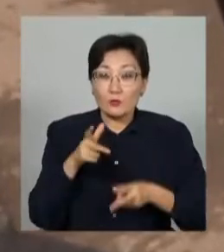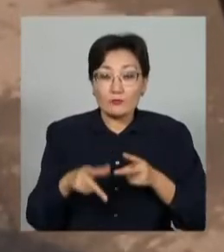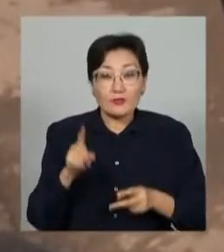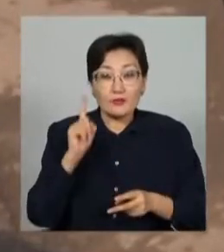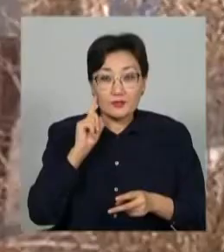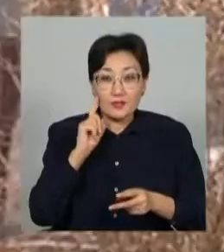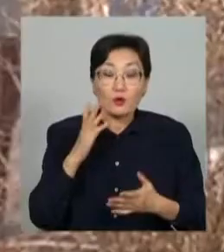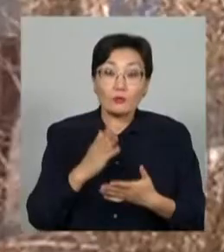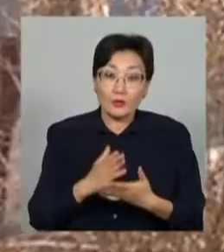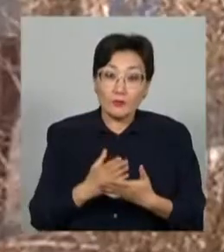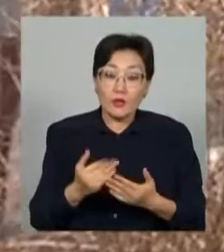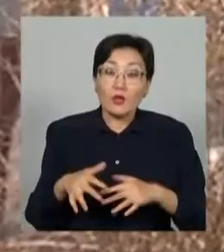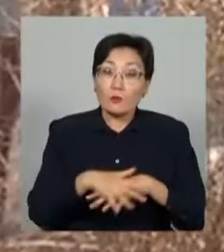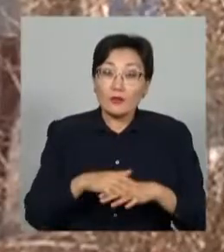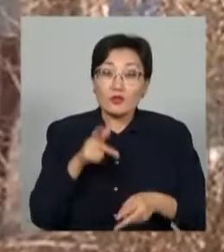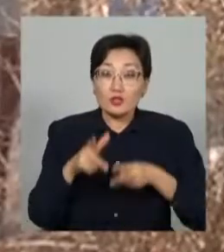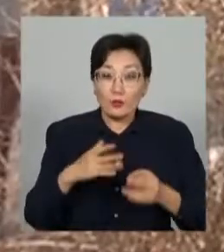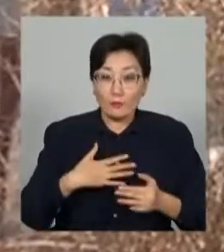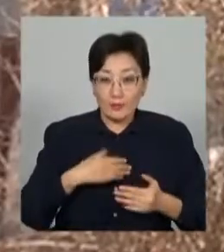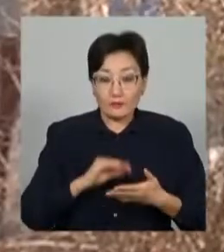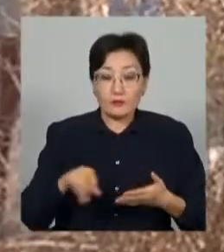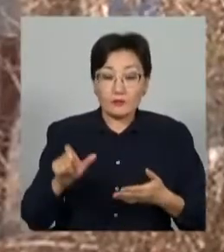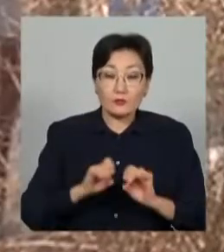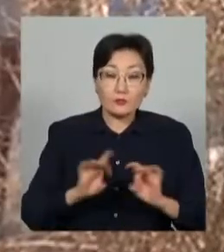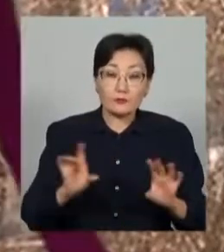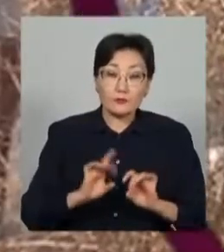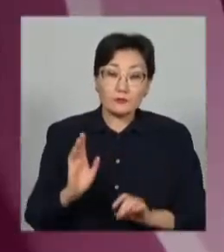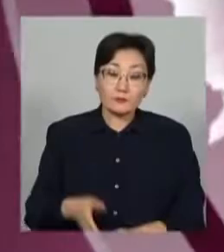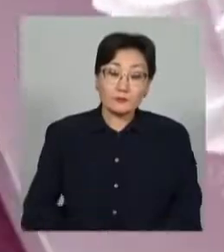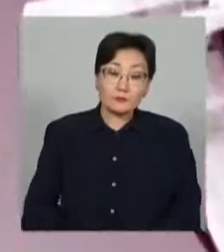құлақ бар ма? Көпшіліктің назын мен Мадина Оқас тыңдап қайттым.